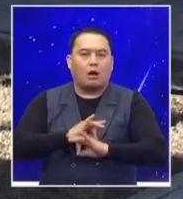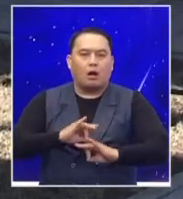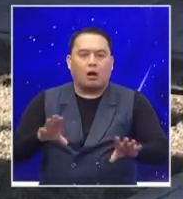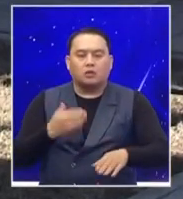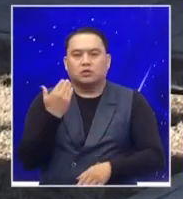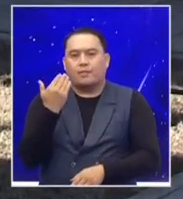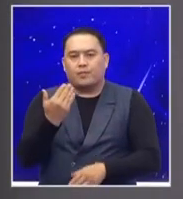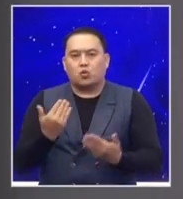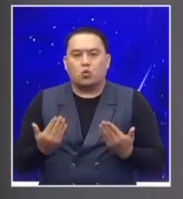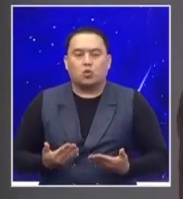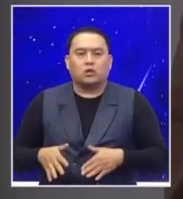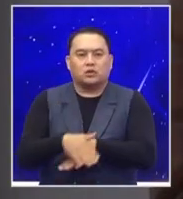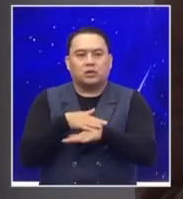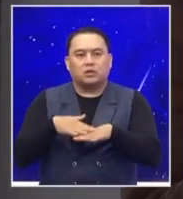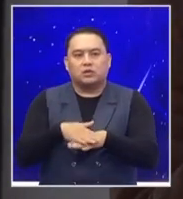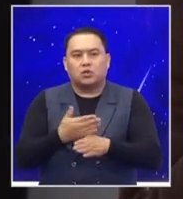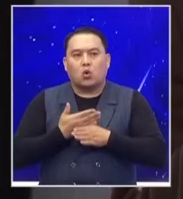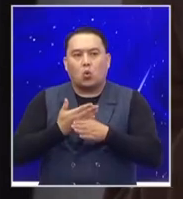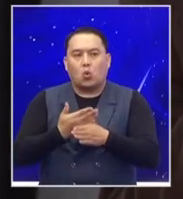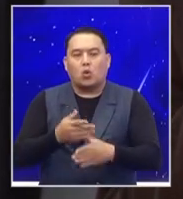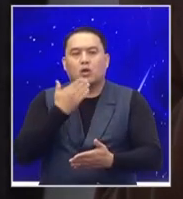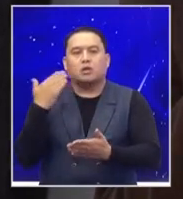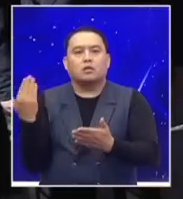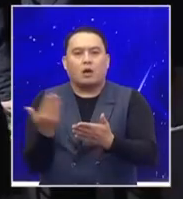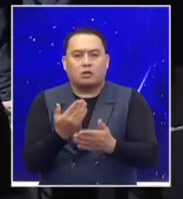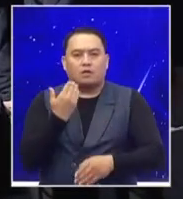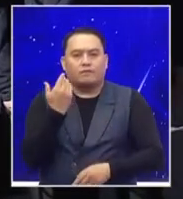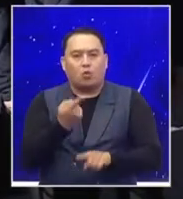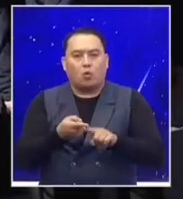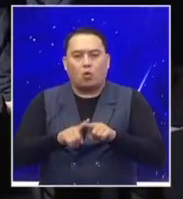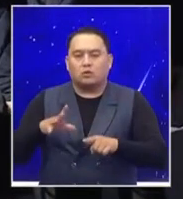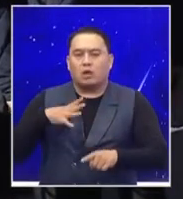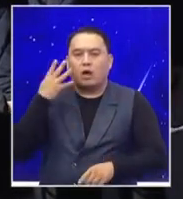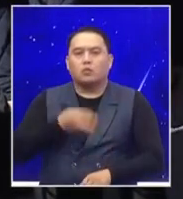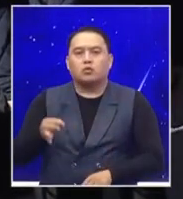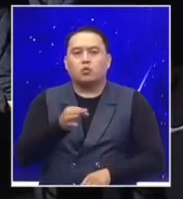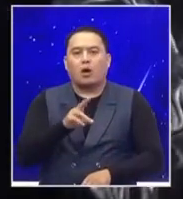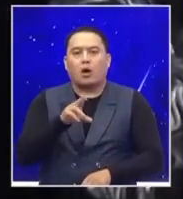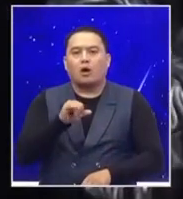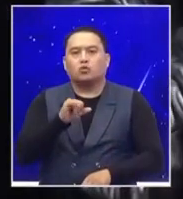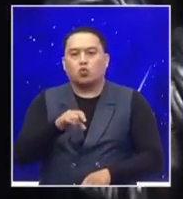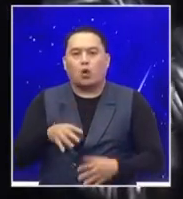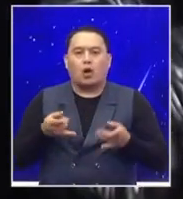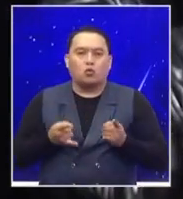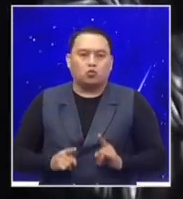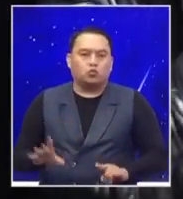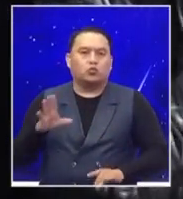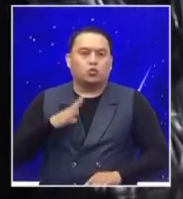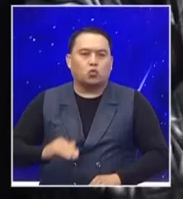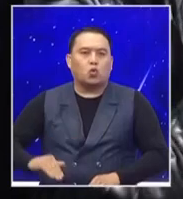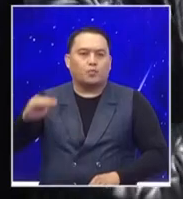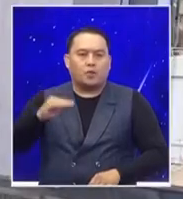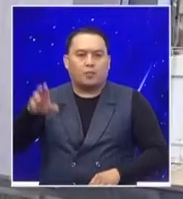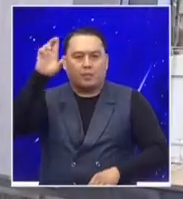Есболат қызының ел игілігі жолында атқарған еңбегін баяндады. Бәтима Сақауова Алматы облысы Ақсу ауданының тумасы. Мемлекет және